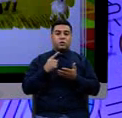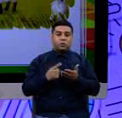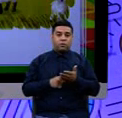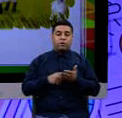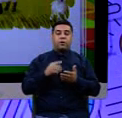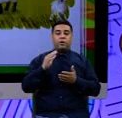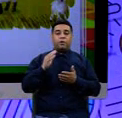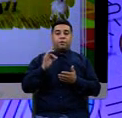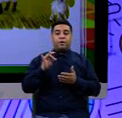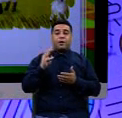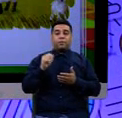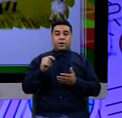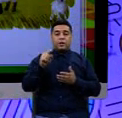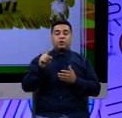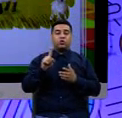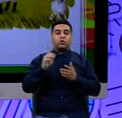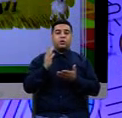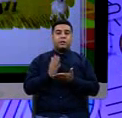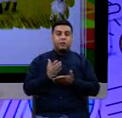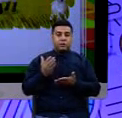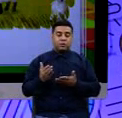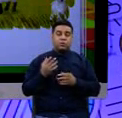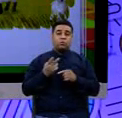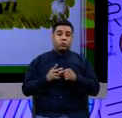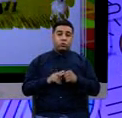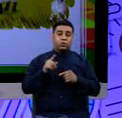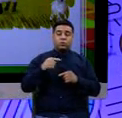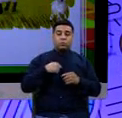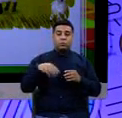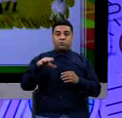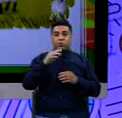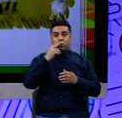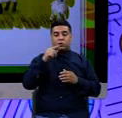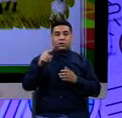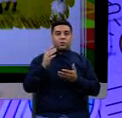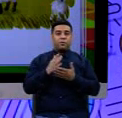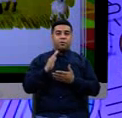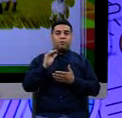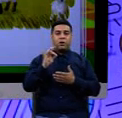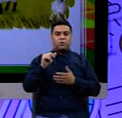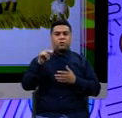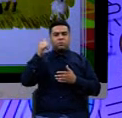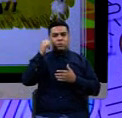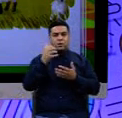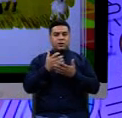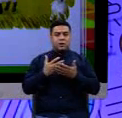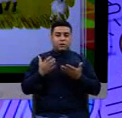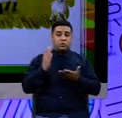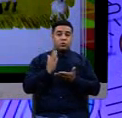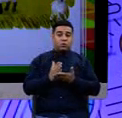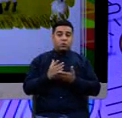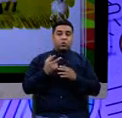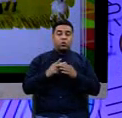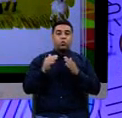Fermada nimalar tasvirlangan? Demak, biz tasvirda fermani ko'rib turibmiz. Asosan firmada